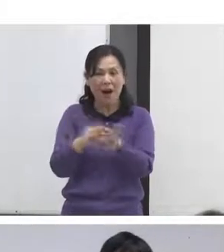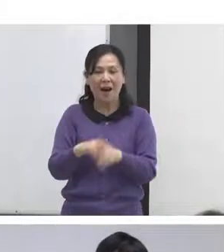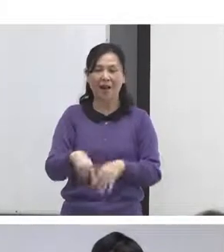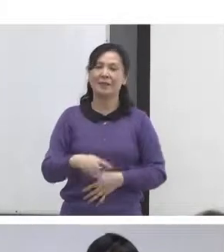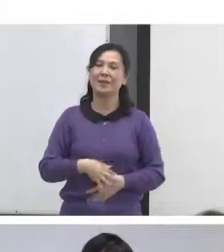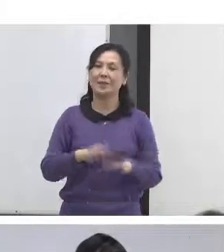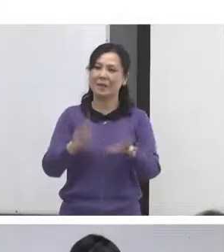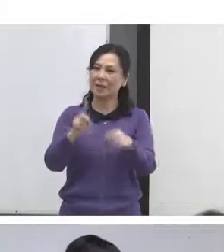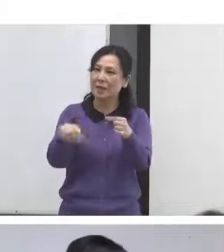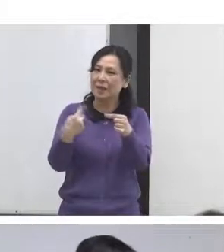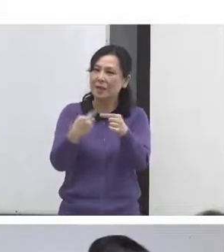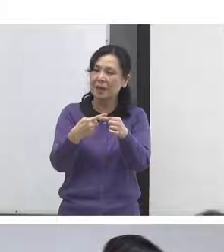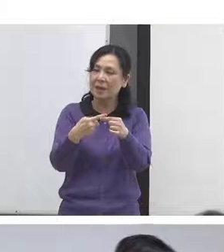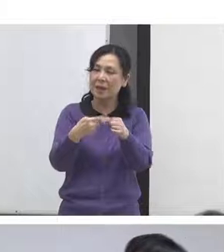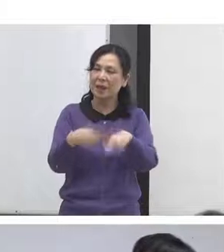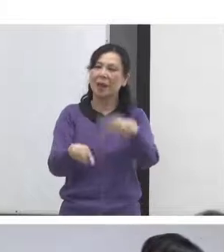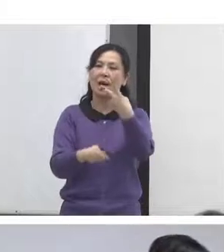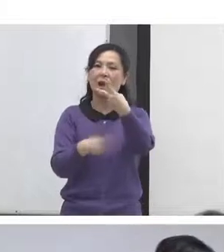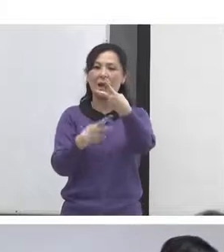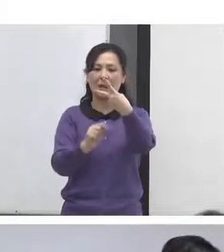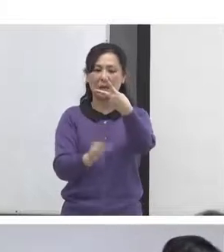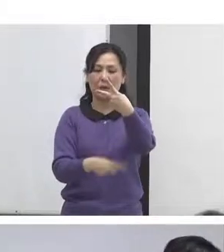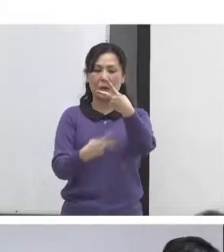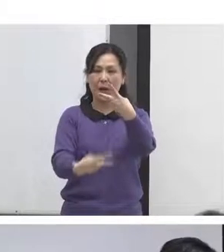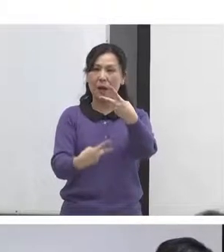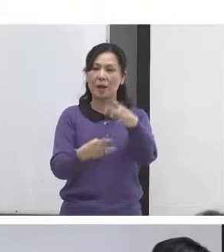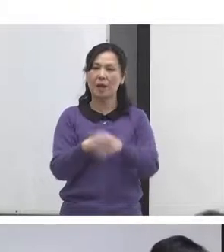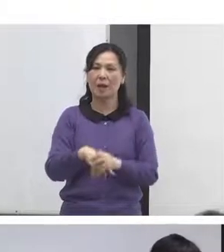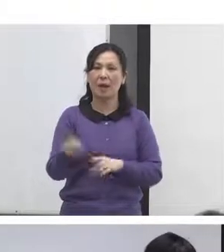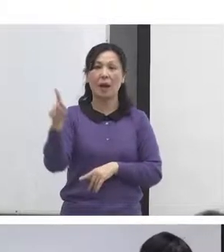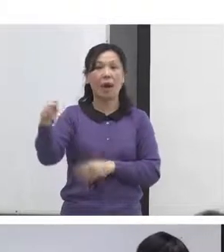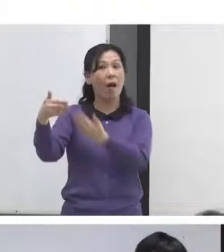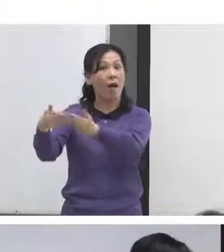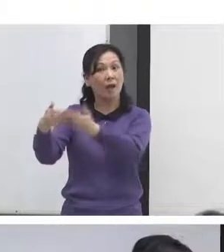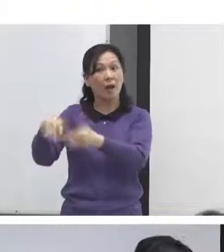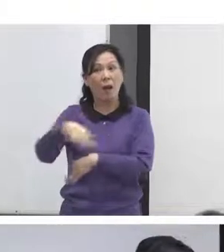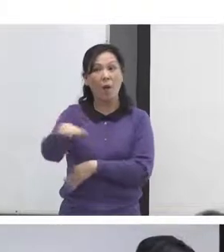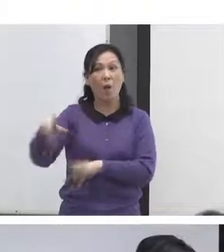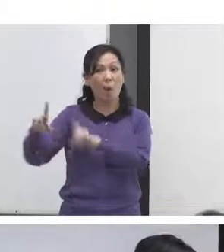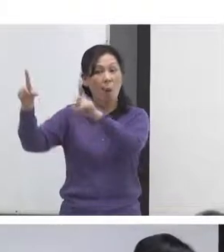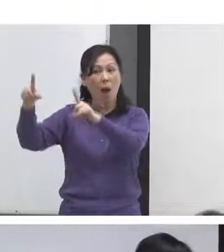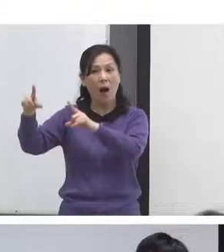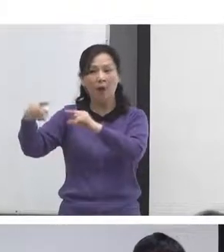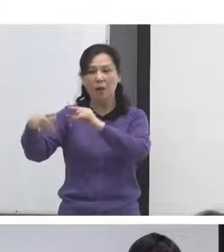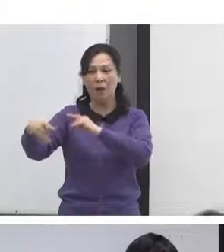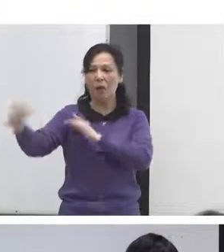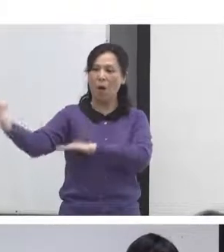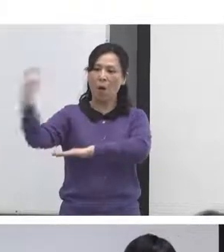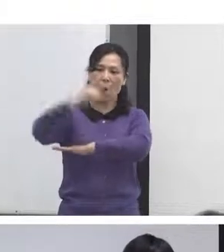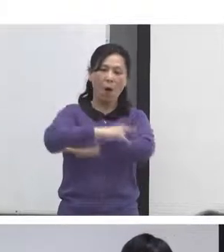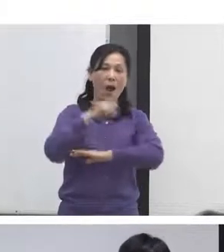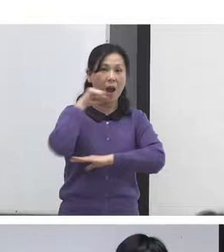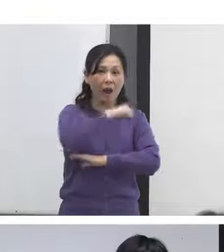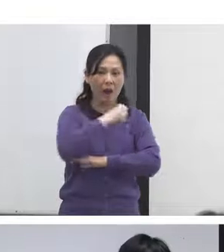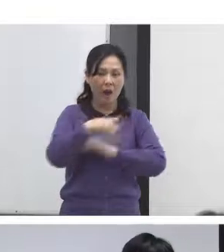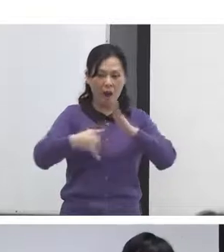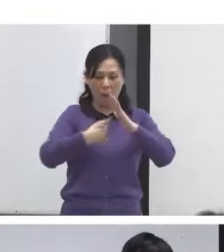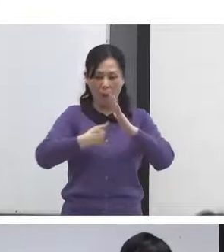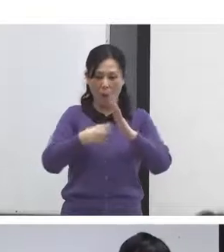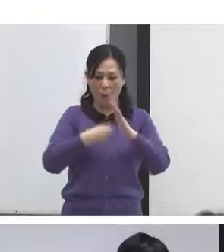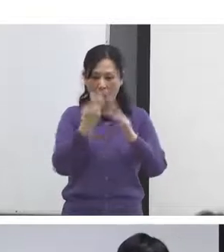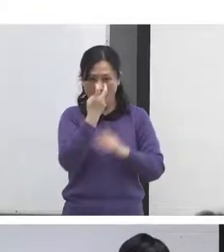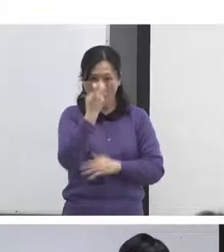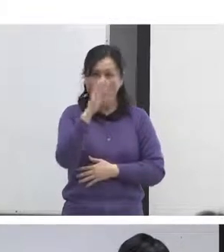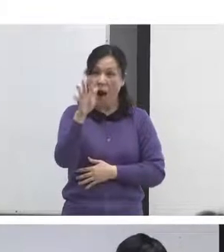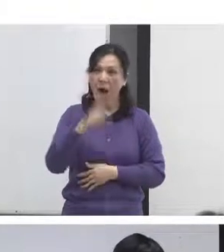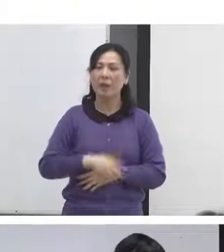年年初的时候，一开始是2月2号只针对广东返国的，就是有做那个居家检疫，但是后来到现在，一直到现在为止